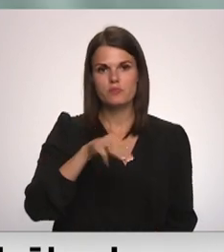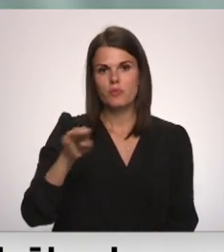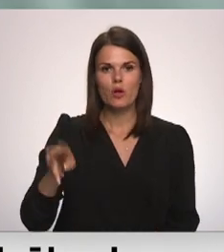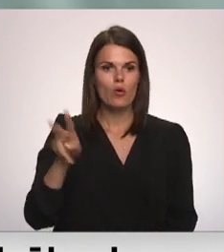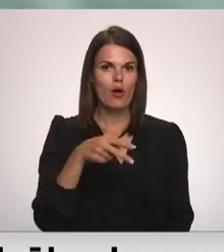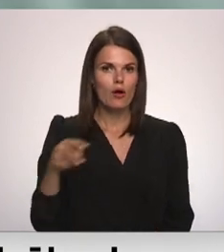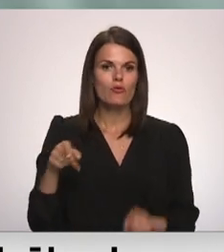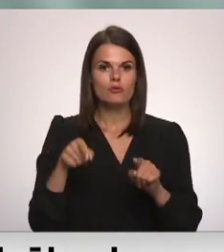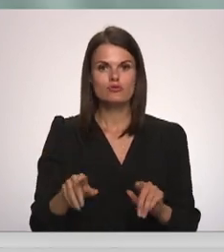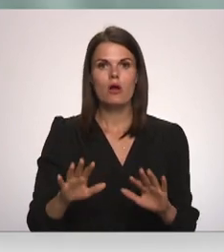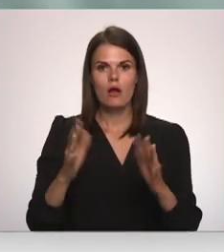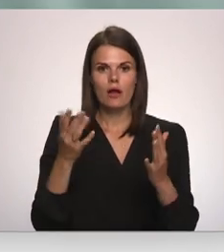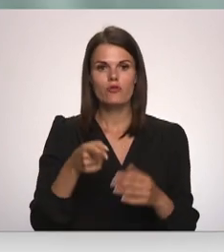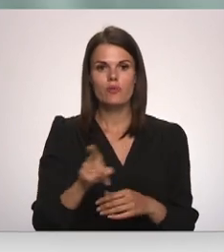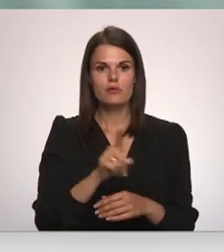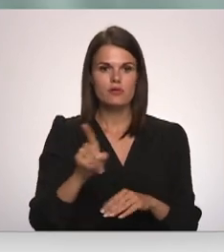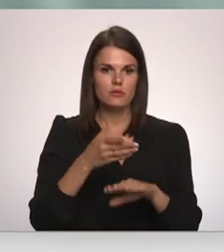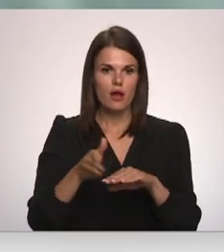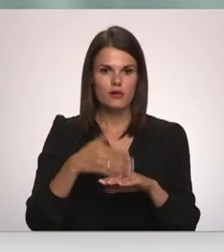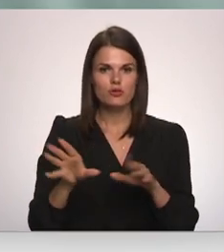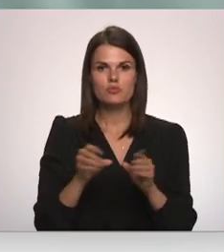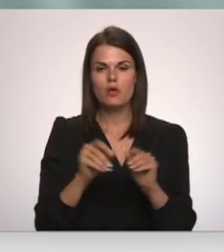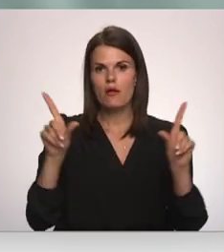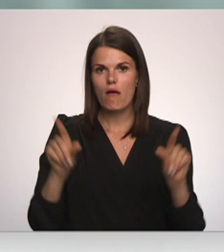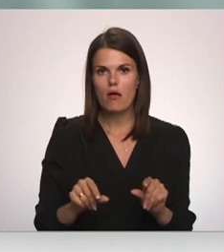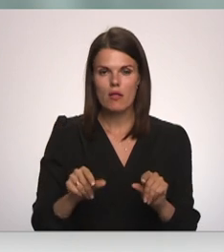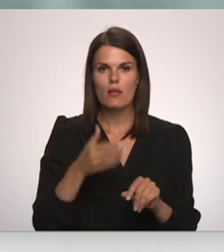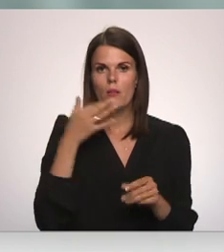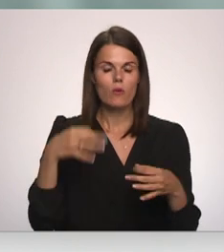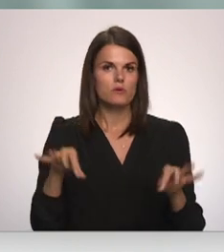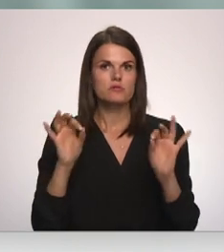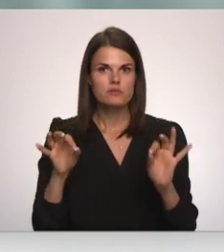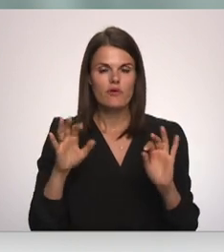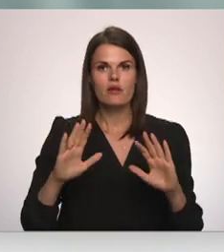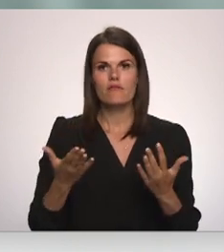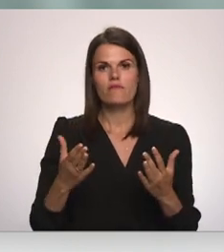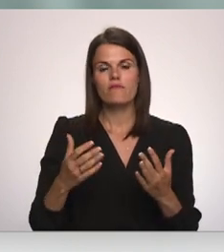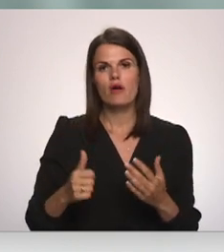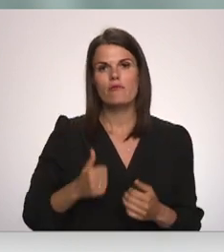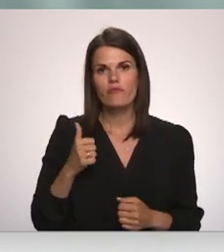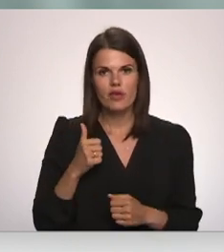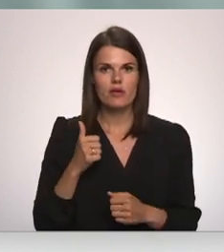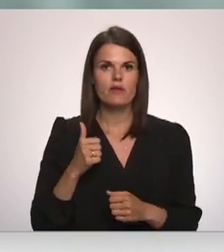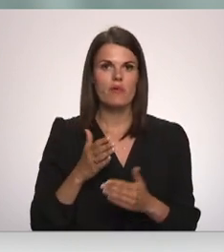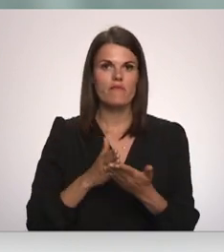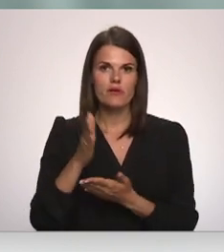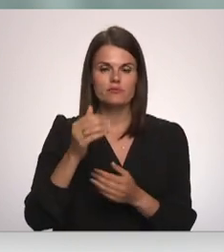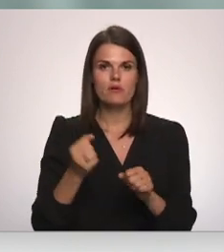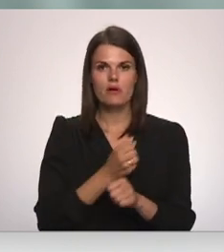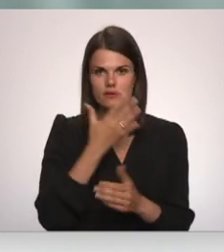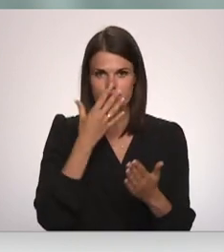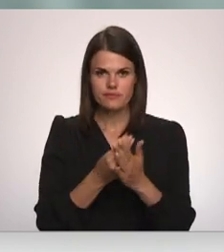ir aizdevums ar kapitāla atlaidi. Neatkarīgi no tā, vai uzņēmums vērsīsies gan